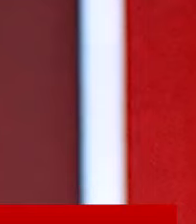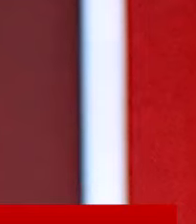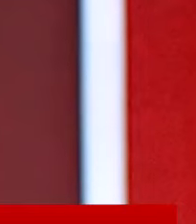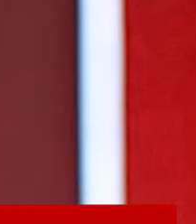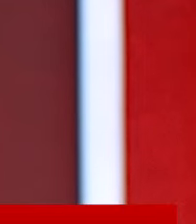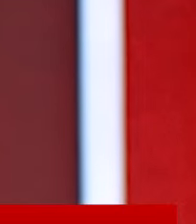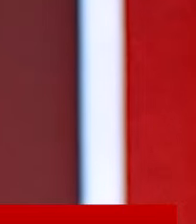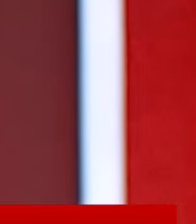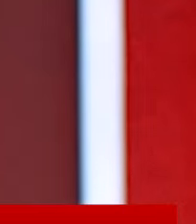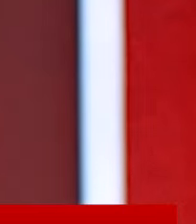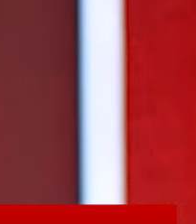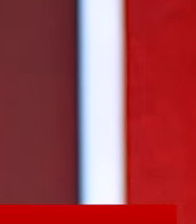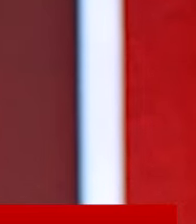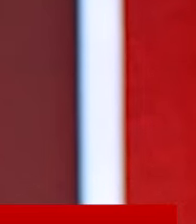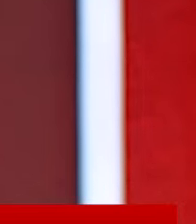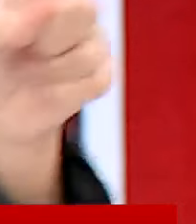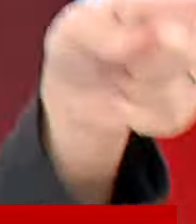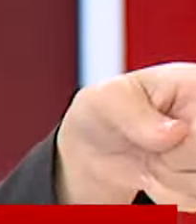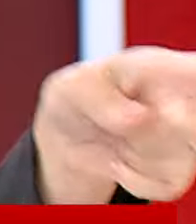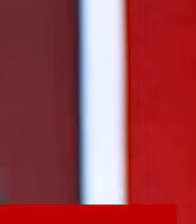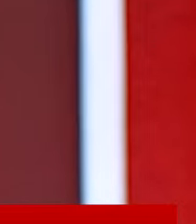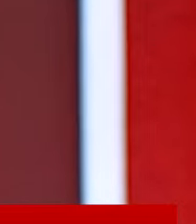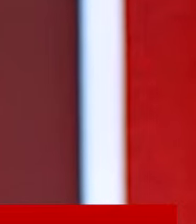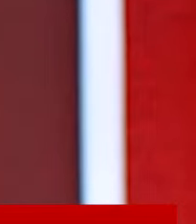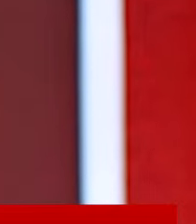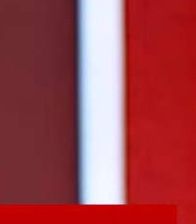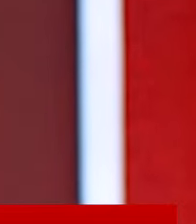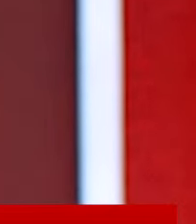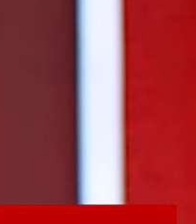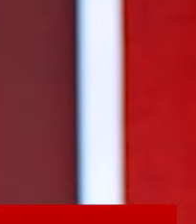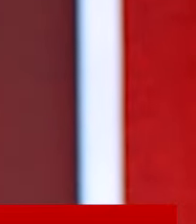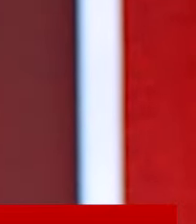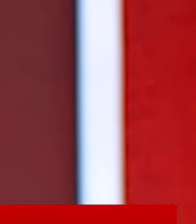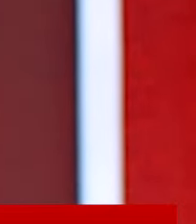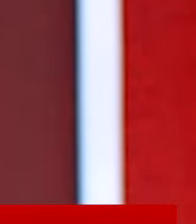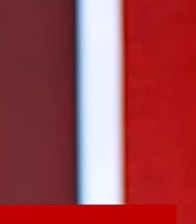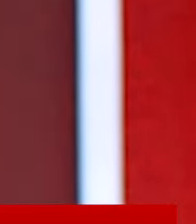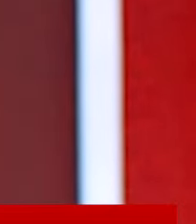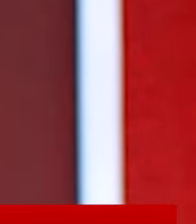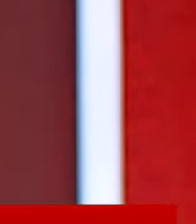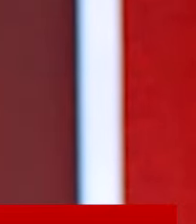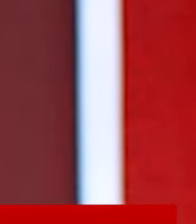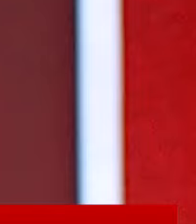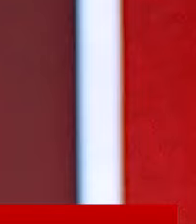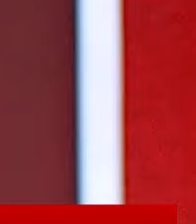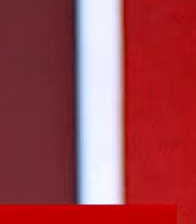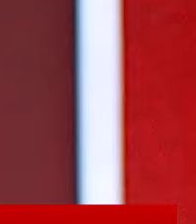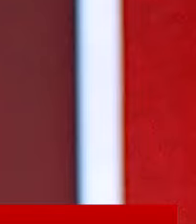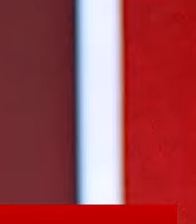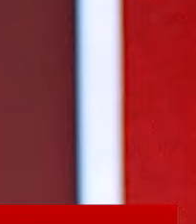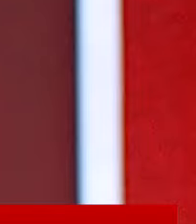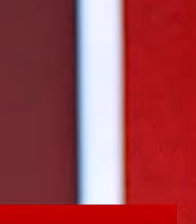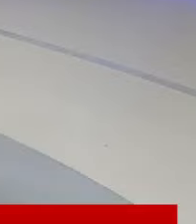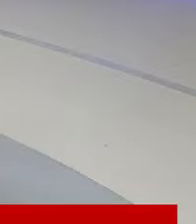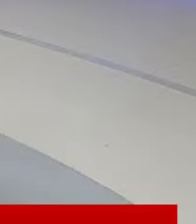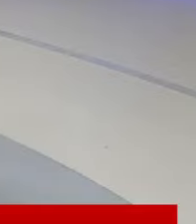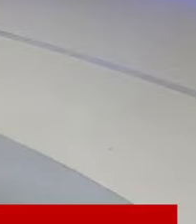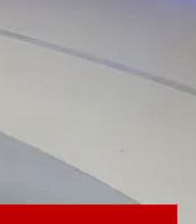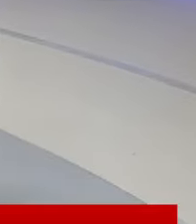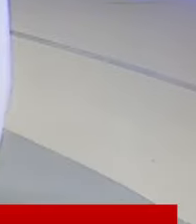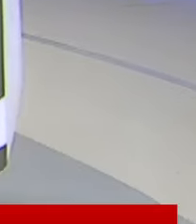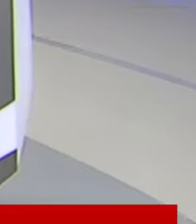% 7 oranında düşürürseniz Elbette ki emekliyi bu sefalete mahkum edersiniz Şimdi biz Cumhuriyet Halk Partisi olarak